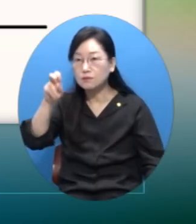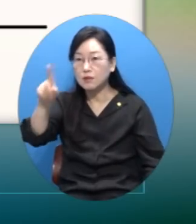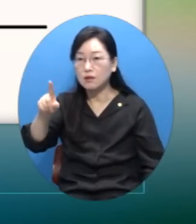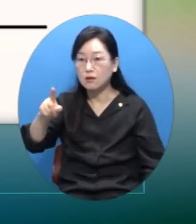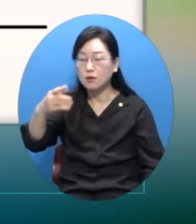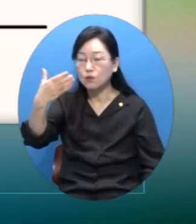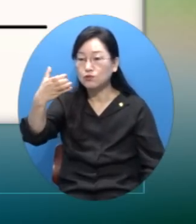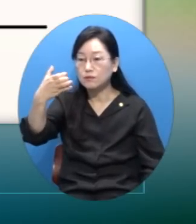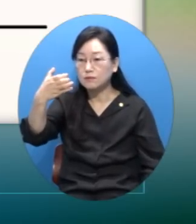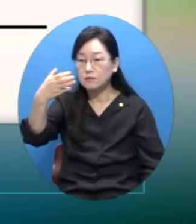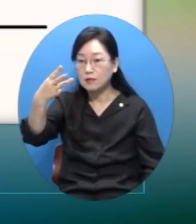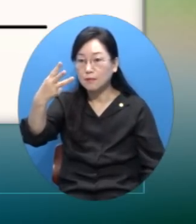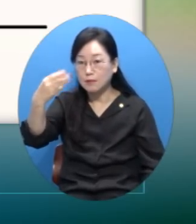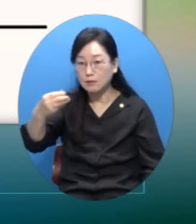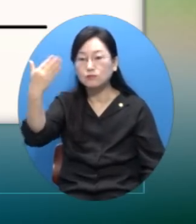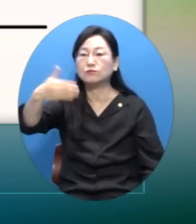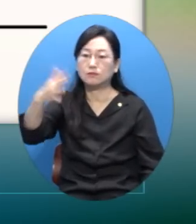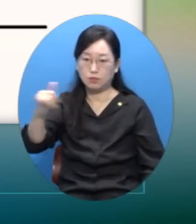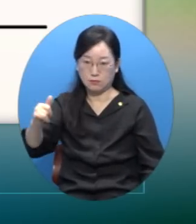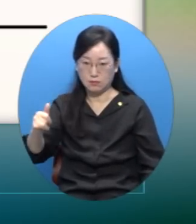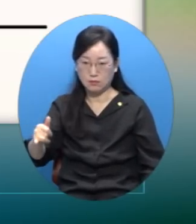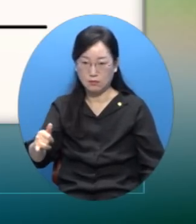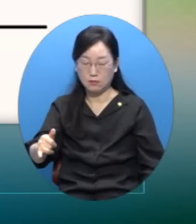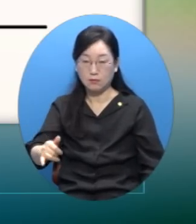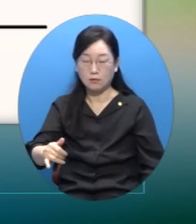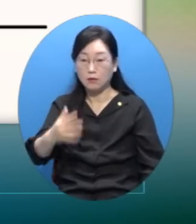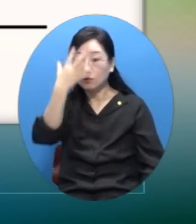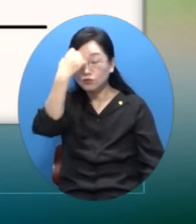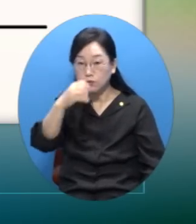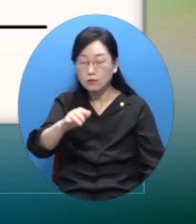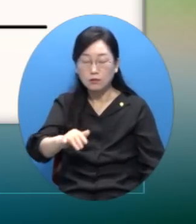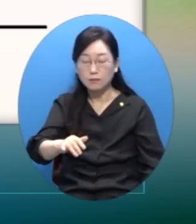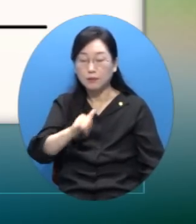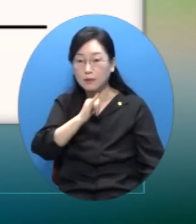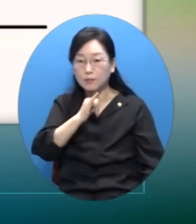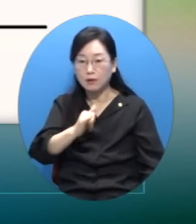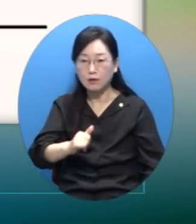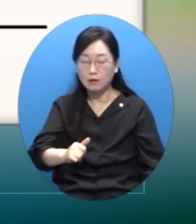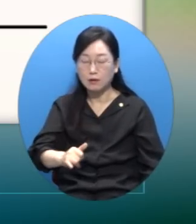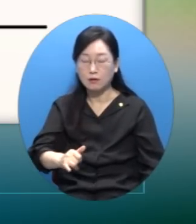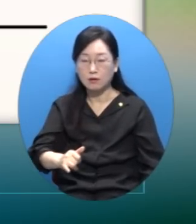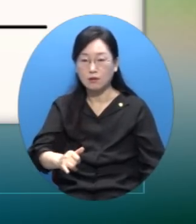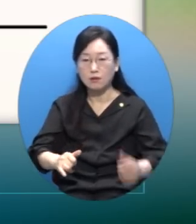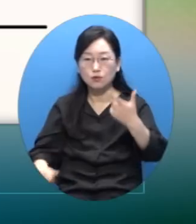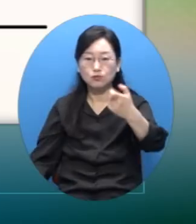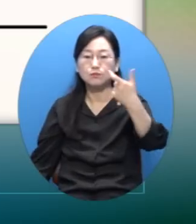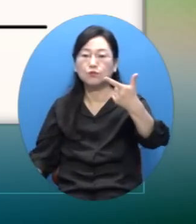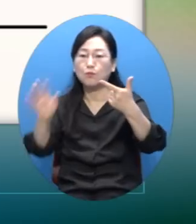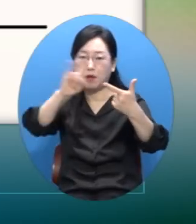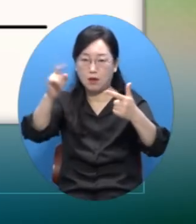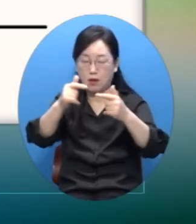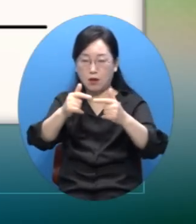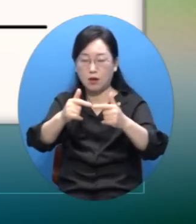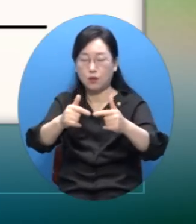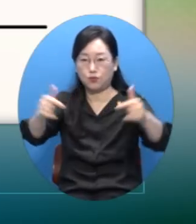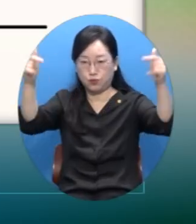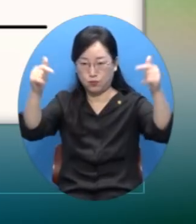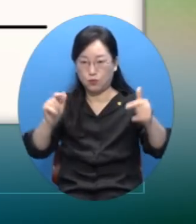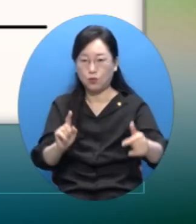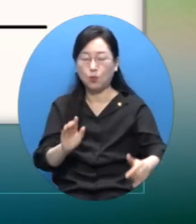나왔습니다. 우울증이 자살 위험을 최고 66배까지 높인다고 합니다. 실제로 자살